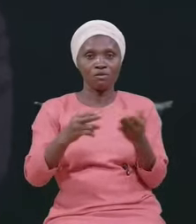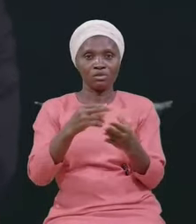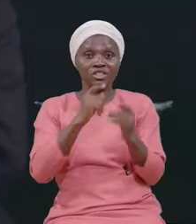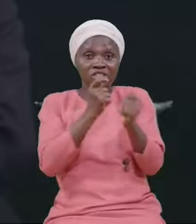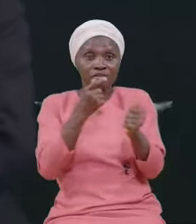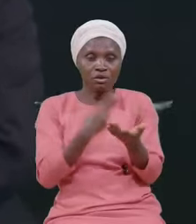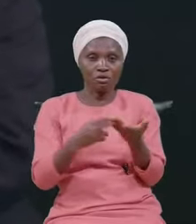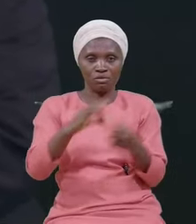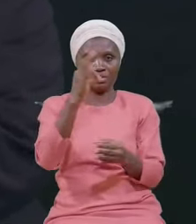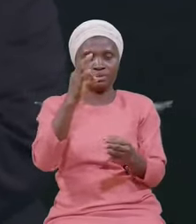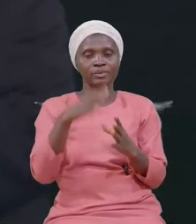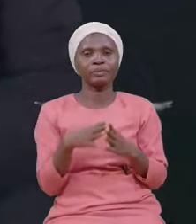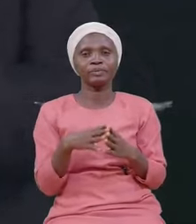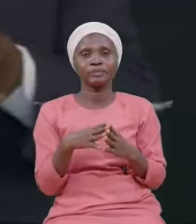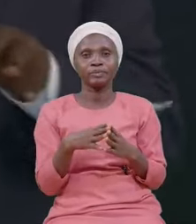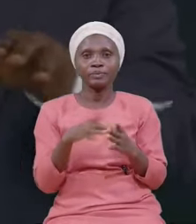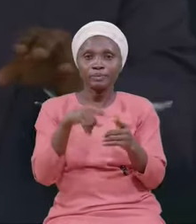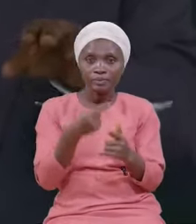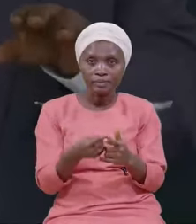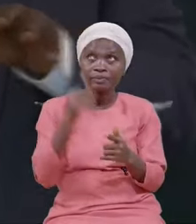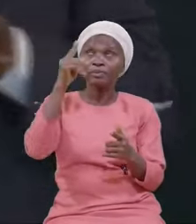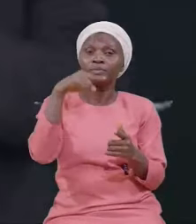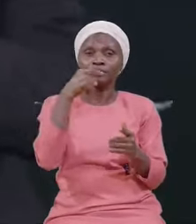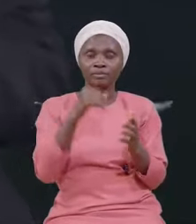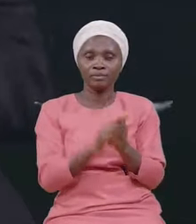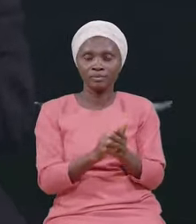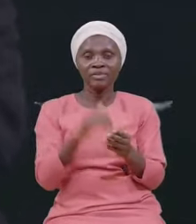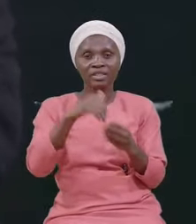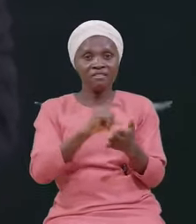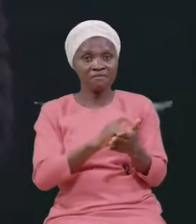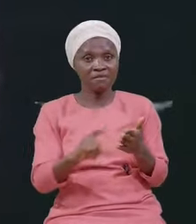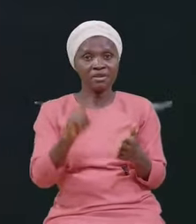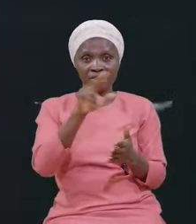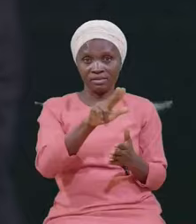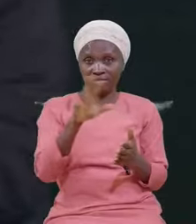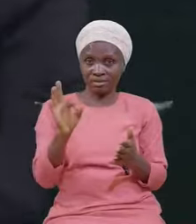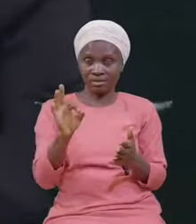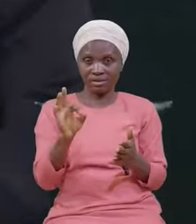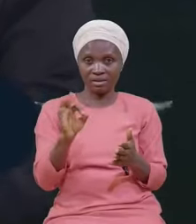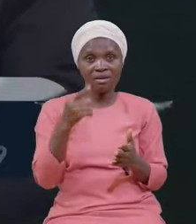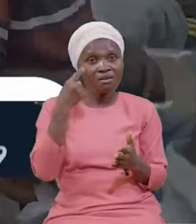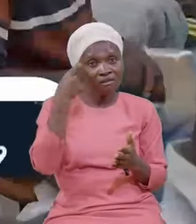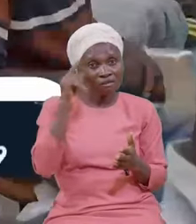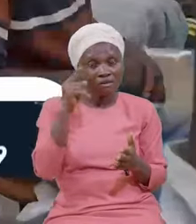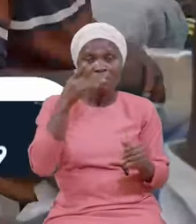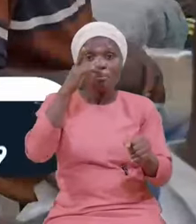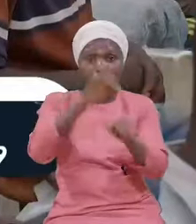Saint-Esprit. Verset 39. Car la promesse est pour vous et pour